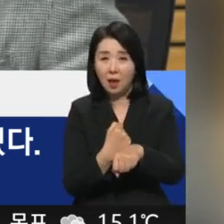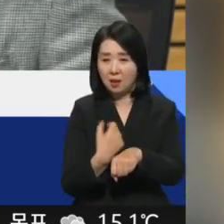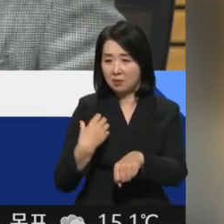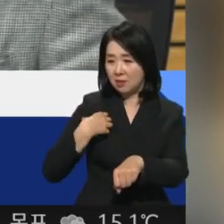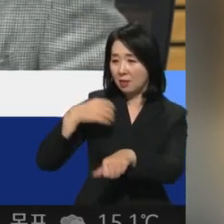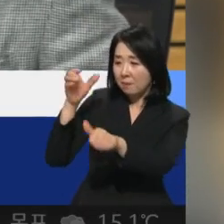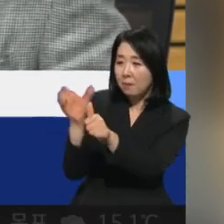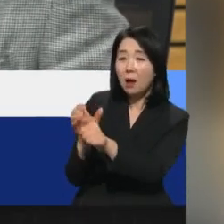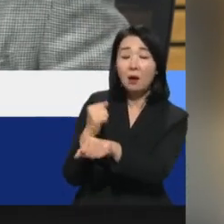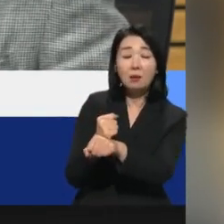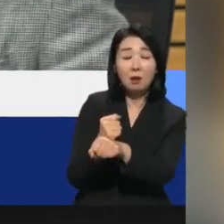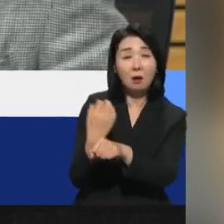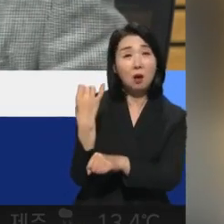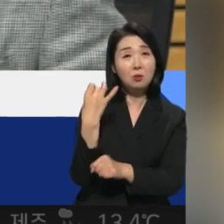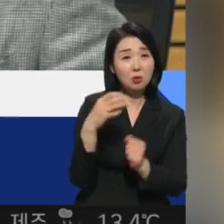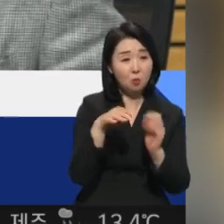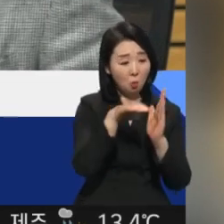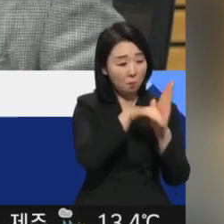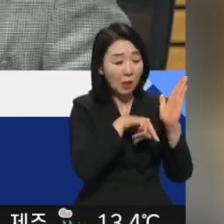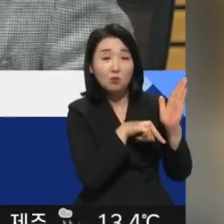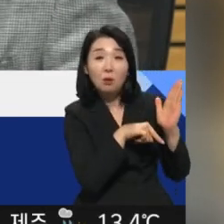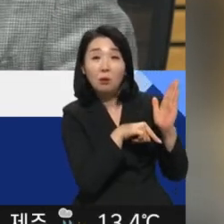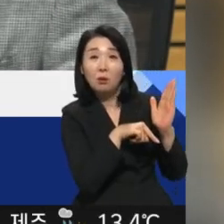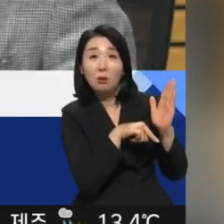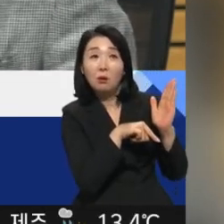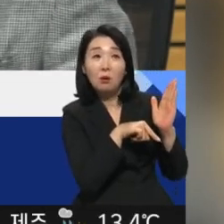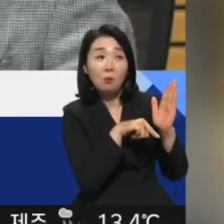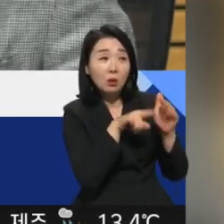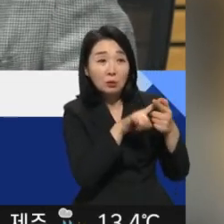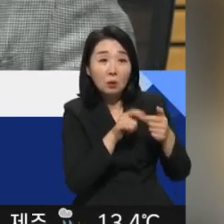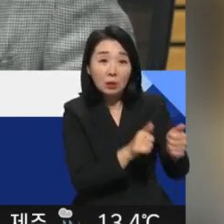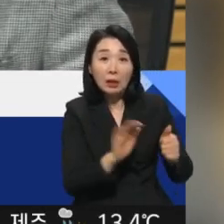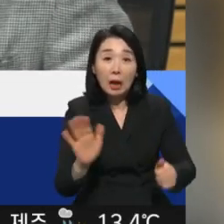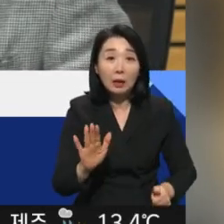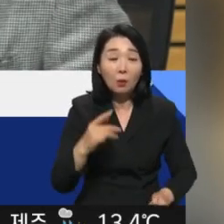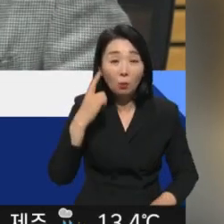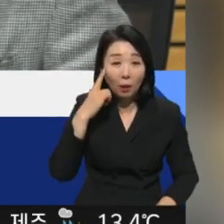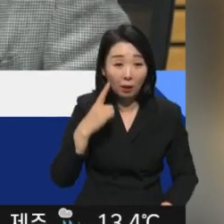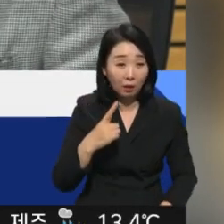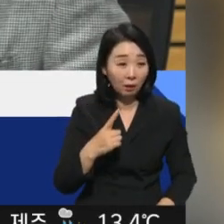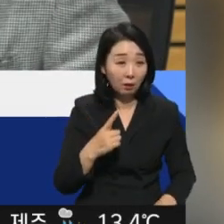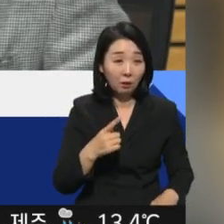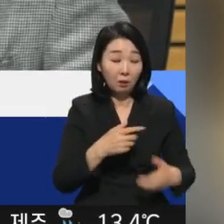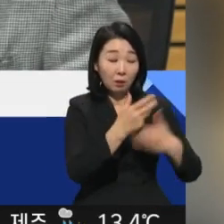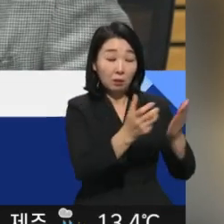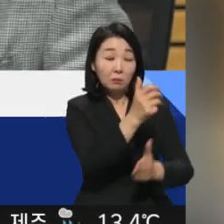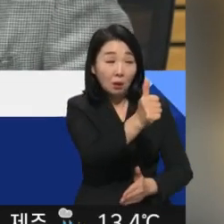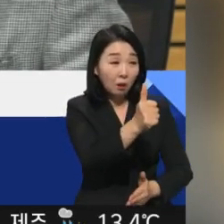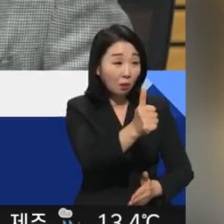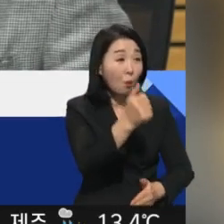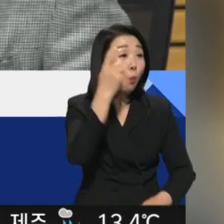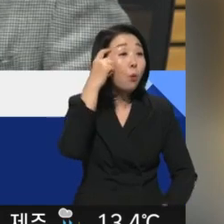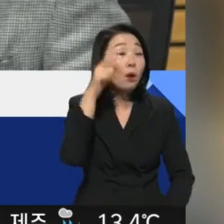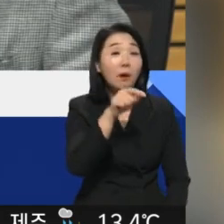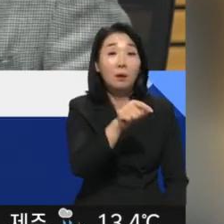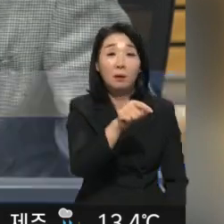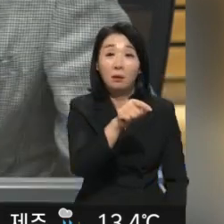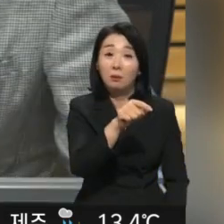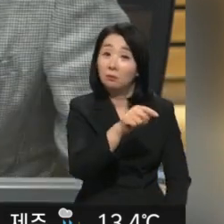기본 매뉴얼인데 왜 매뉴얼을 안 하는 겁니까? 그러면 그 직책을 있어야 될 이유가 없지